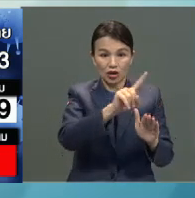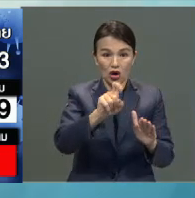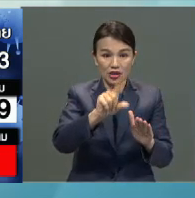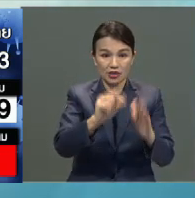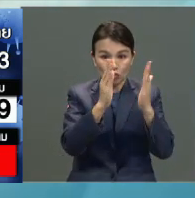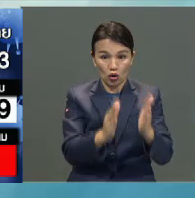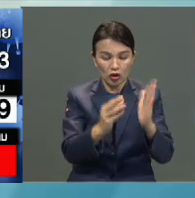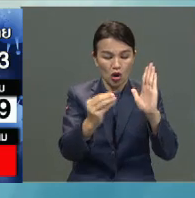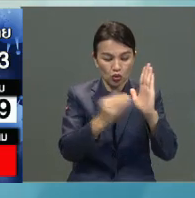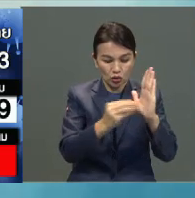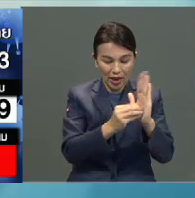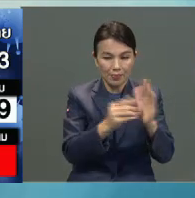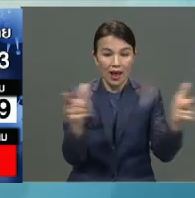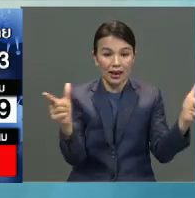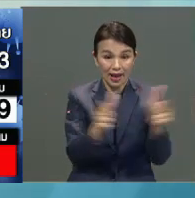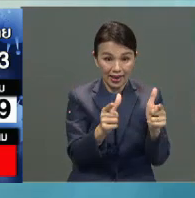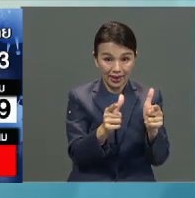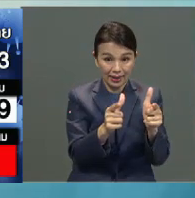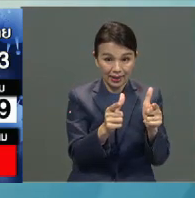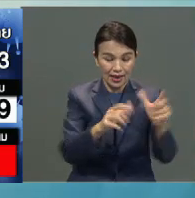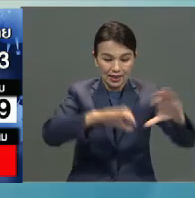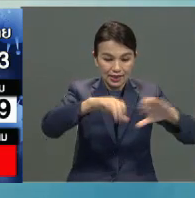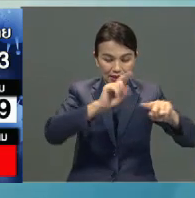คนพูดง่ายๆคือโรงเรียนขนาดเล็กๆล่ะครับบางที่อยู่ใกล้ๆหรือบางที่ที่อยู่ในกทม5เขาขนาดเล็กเขาสามารถจัดเตรียมได้เลยได้เร็วก็เปิดได้เลยครับในวันจันทร์หน้านี้ซึ่งรวมถึง